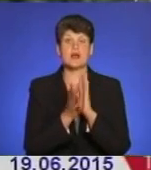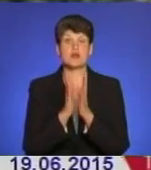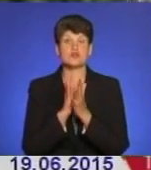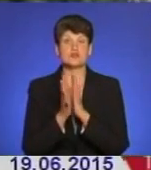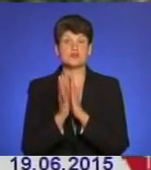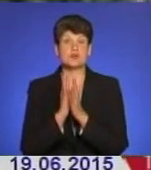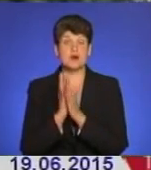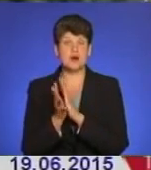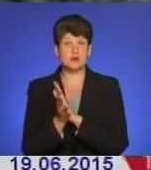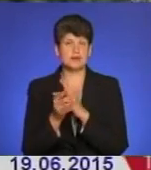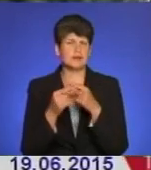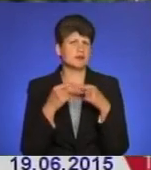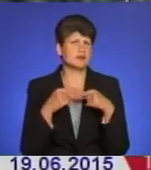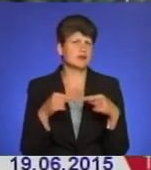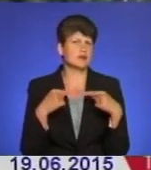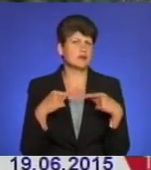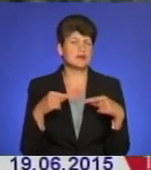Хрещатик, різні